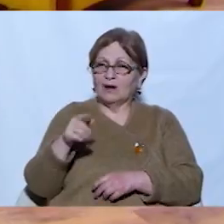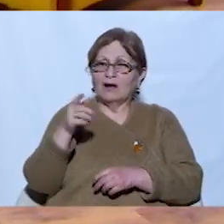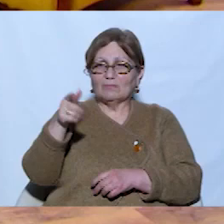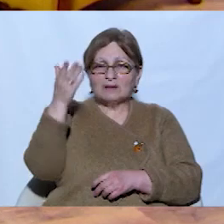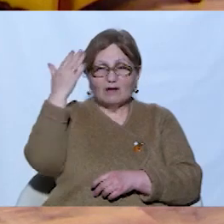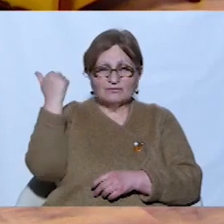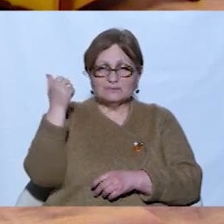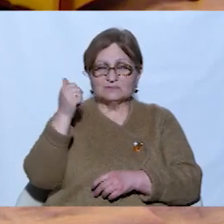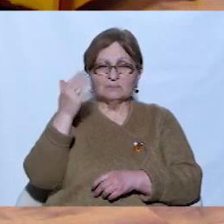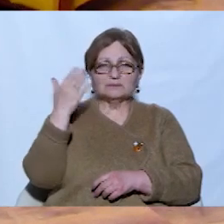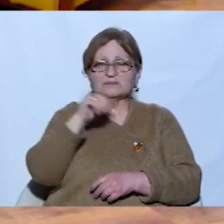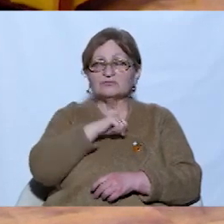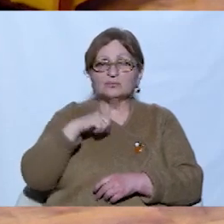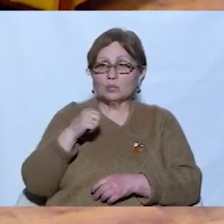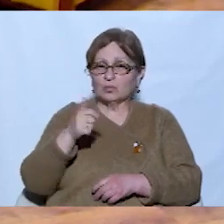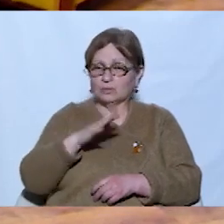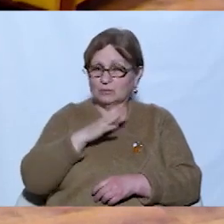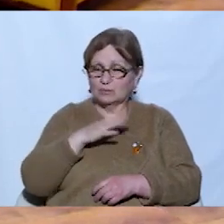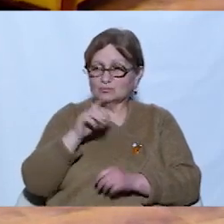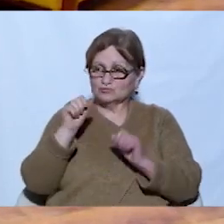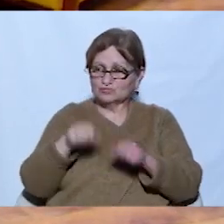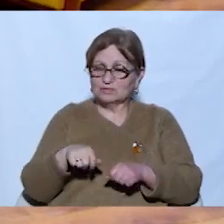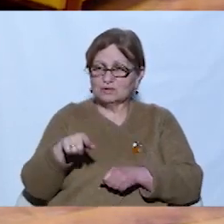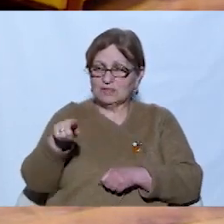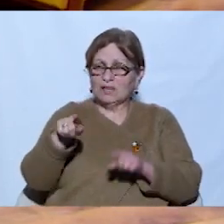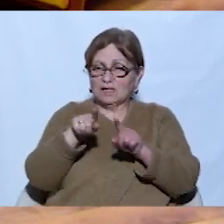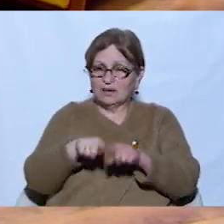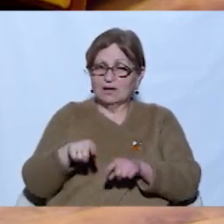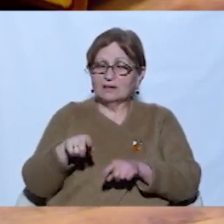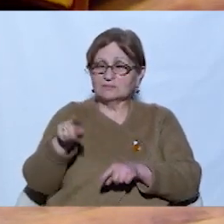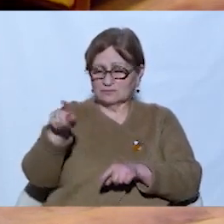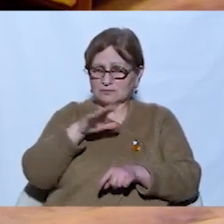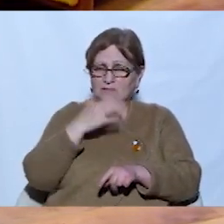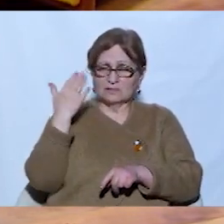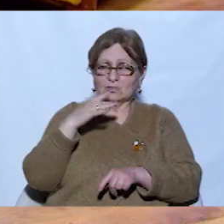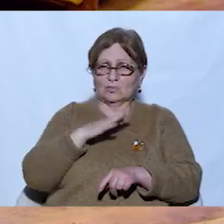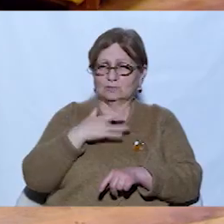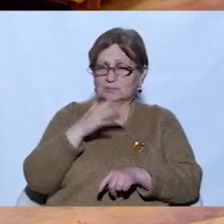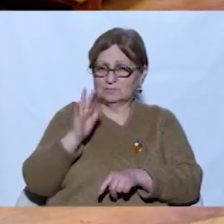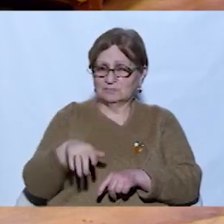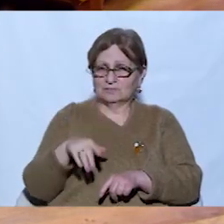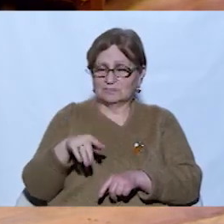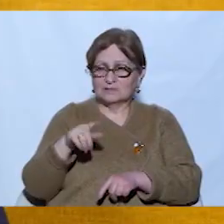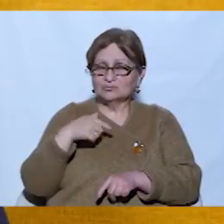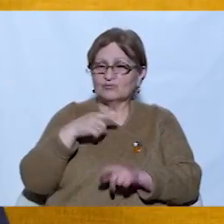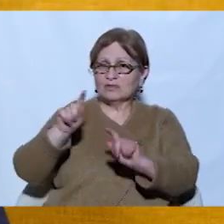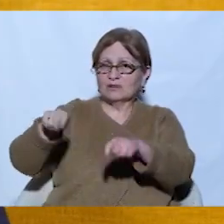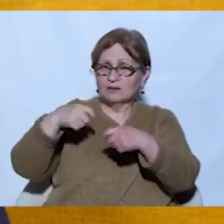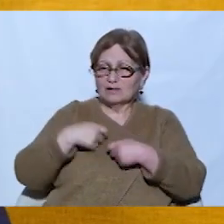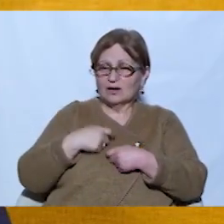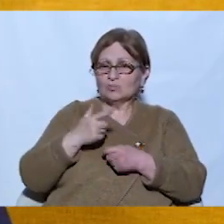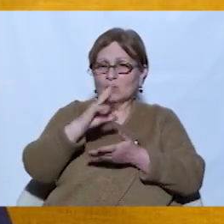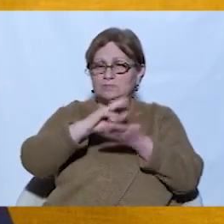და ბებიას და ბაბუას ავიწყდებათ, რომ ისინიც მშობლები იყვნენ და ისინიც შესაძლებელია და უფრო მეტწილად ესეთები იქნებოდნენ, იმიტომ რომ